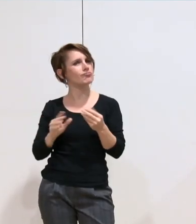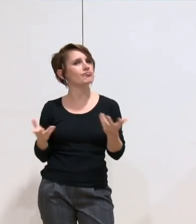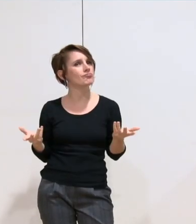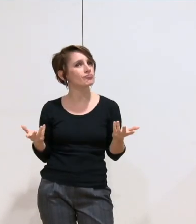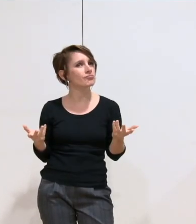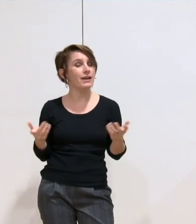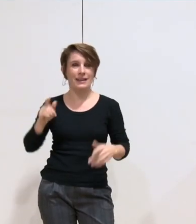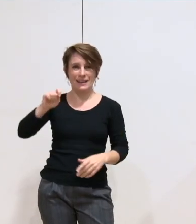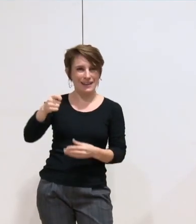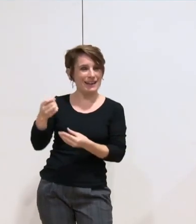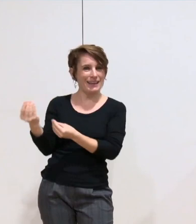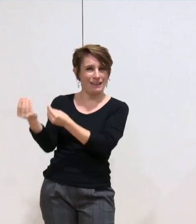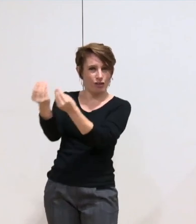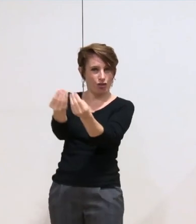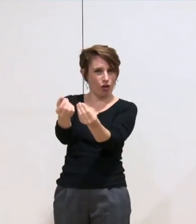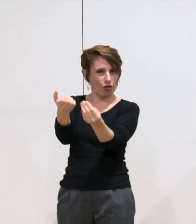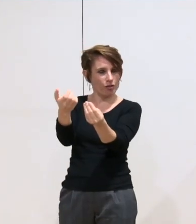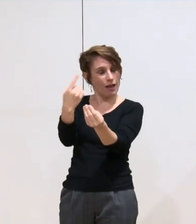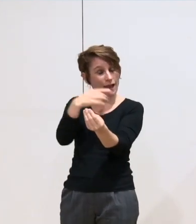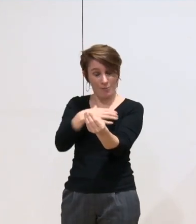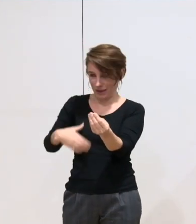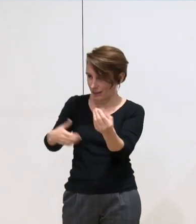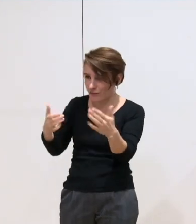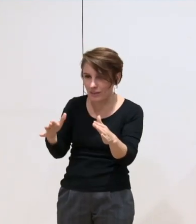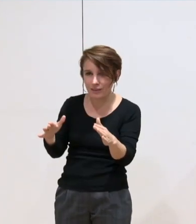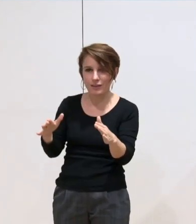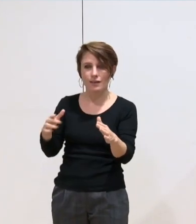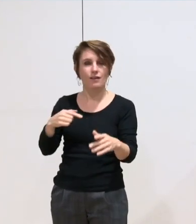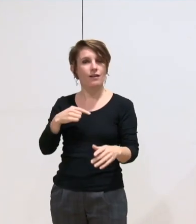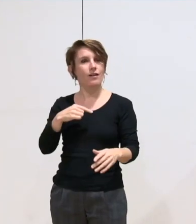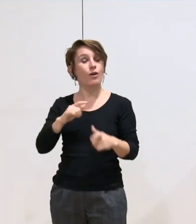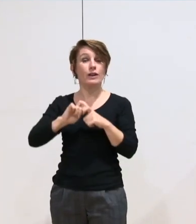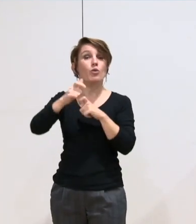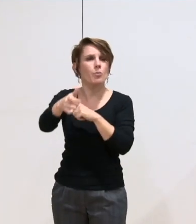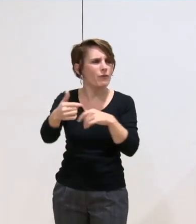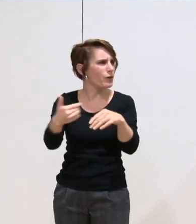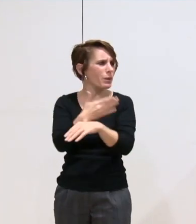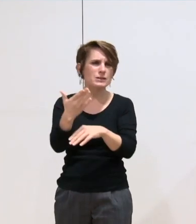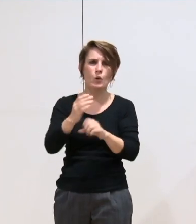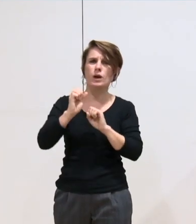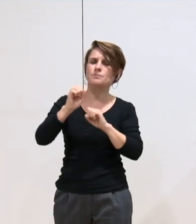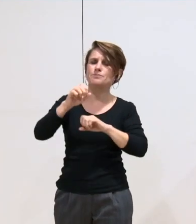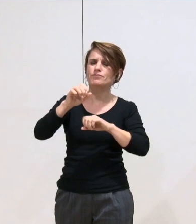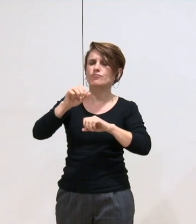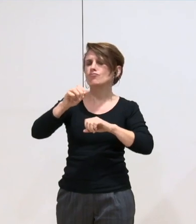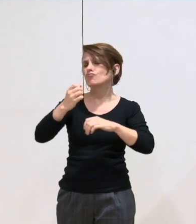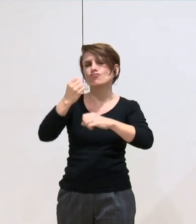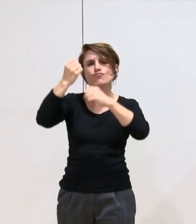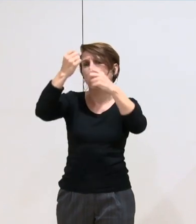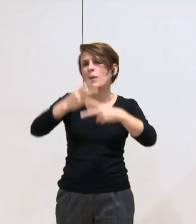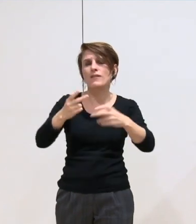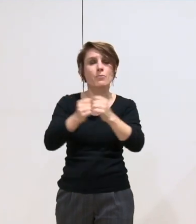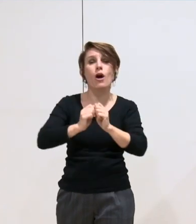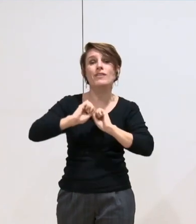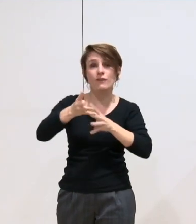cette remise des clés, il y avait déjà eu une première manifestation avec des cyclotouristes dans le Palais des Sports, qui